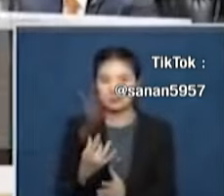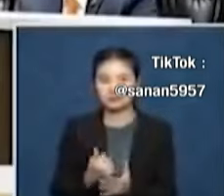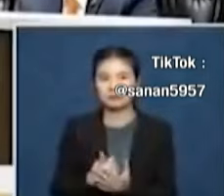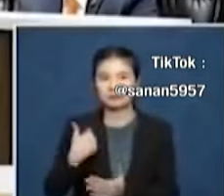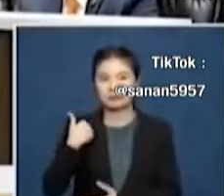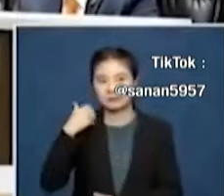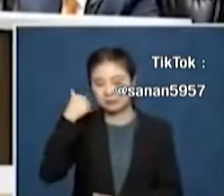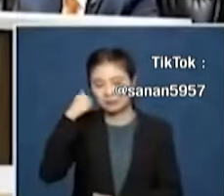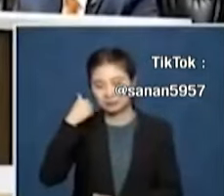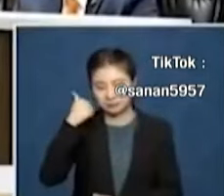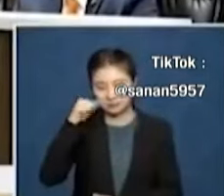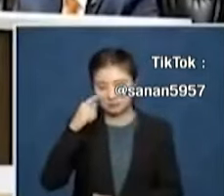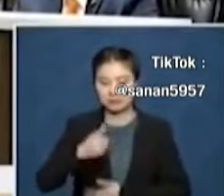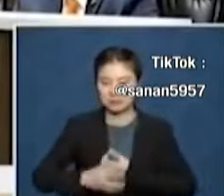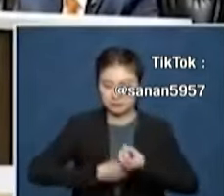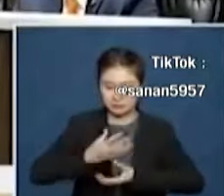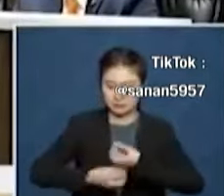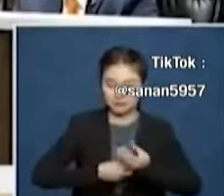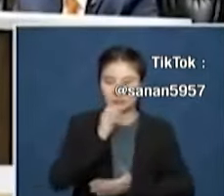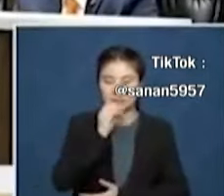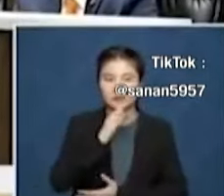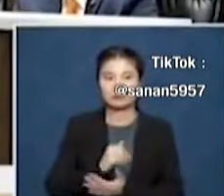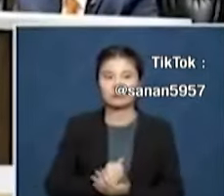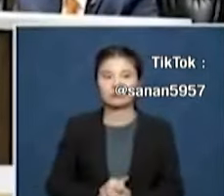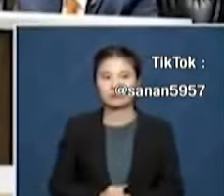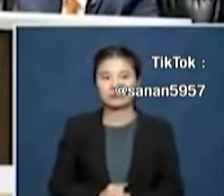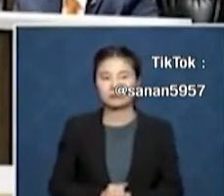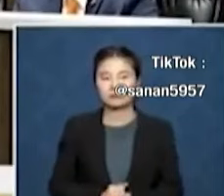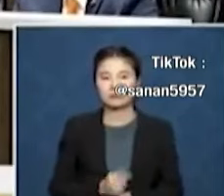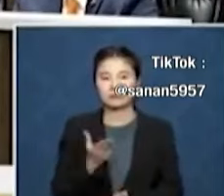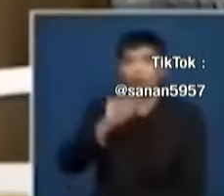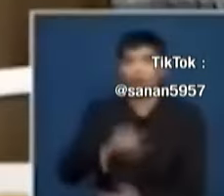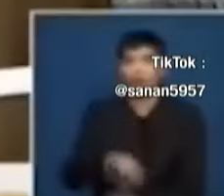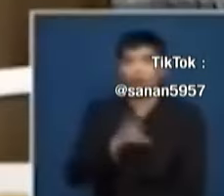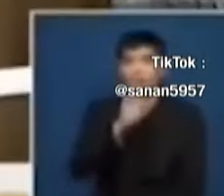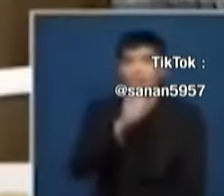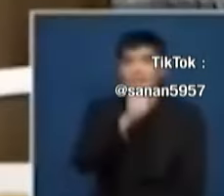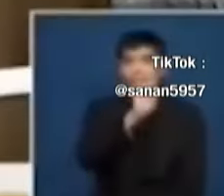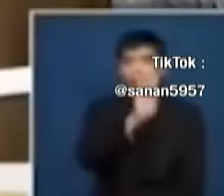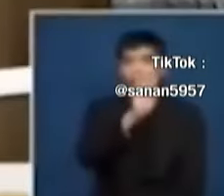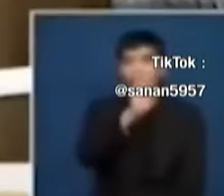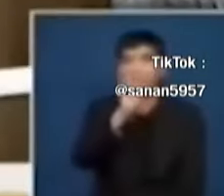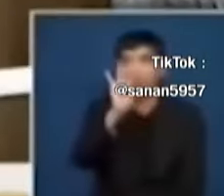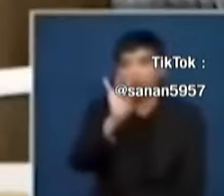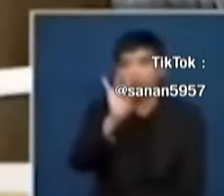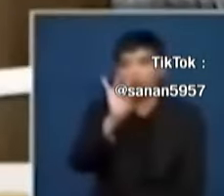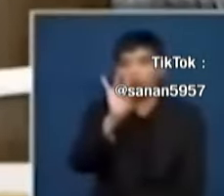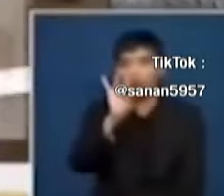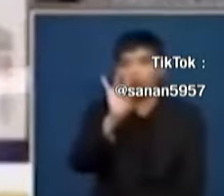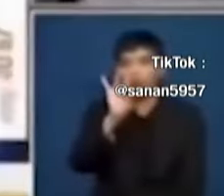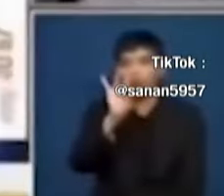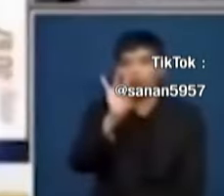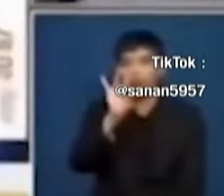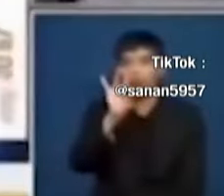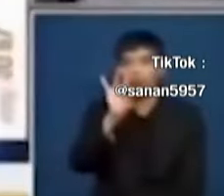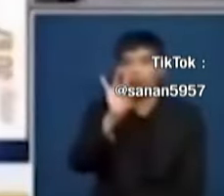786ขอสไลด์ค่ะคุณพิบุตรคุณพิบุตรก็คงเห็นน่ะเห็นไหม เห็น ก็ต้องยอมรับไง ใช่